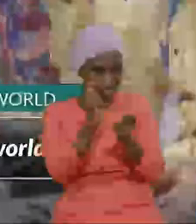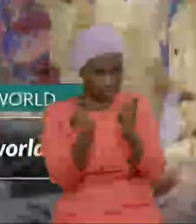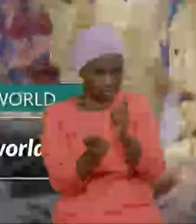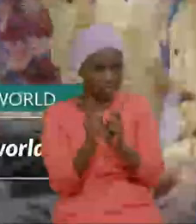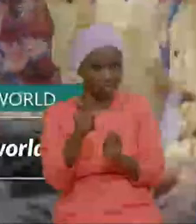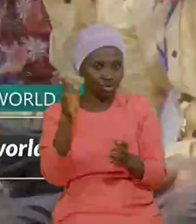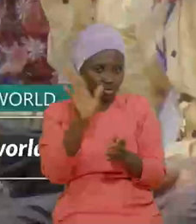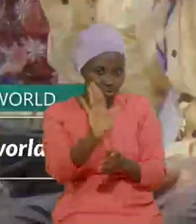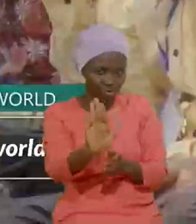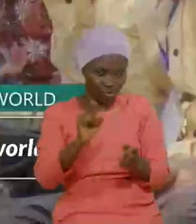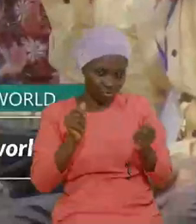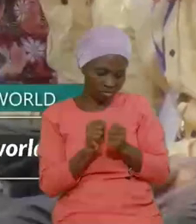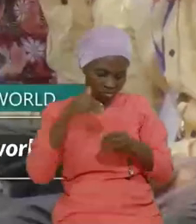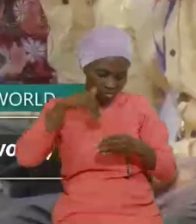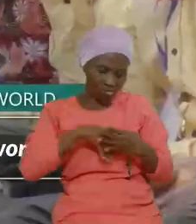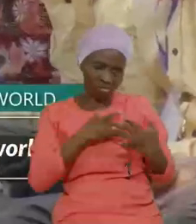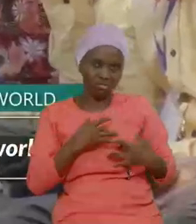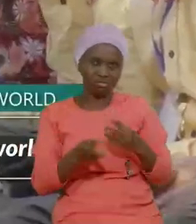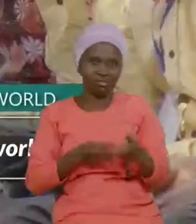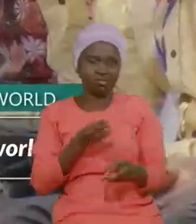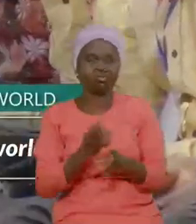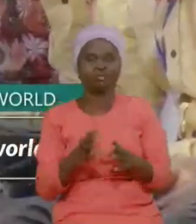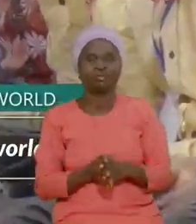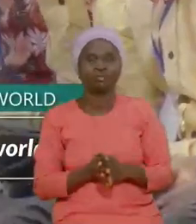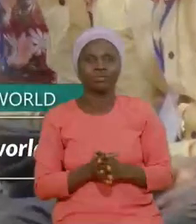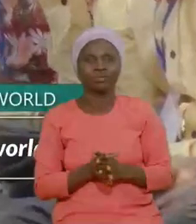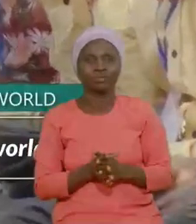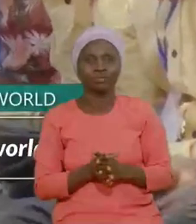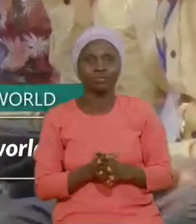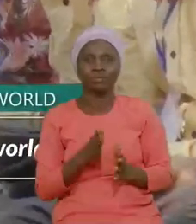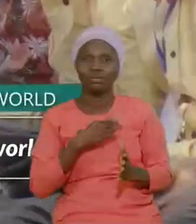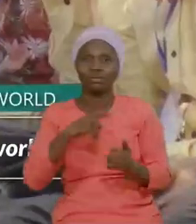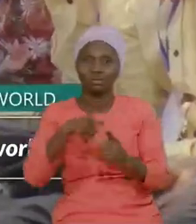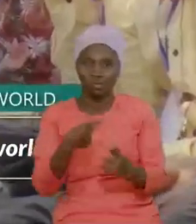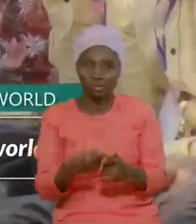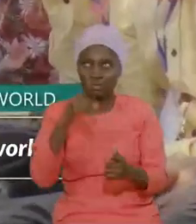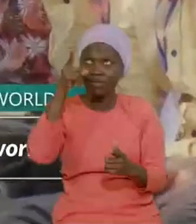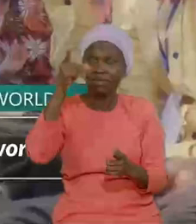Le Seigneur aujourd'hui va changer ton monde intérieur.